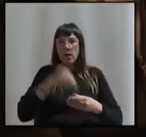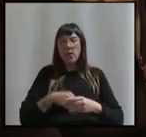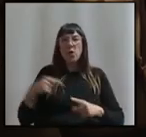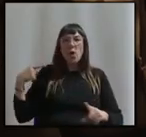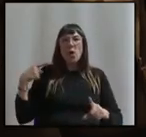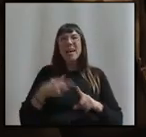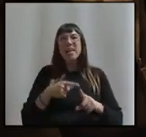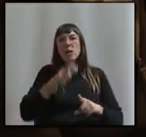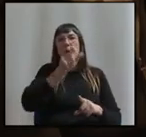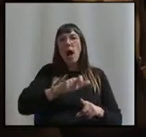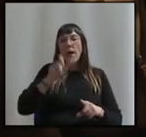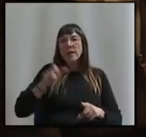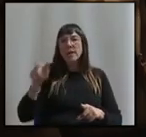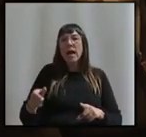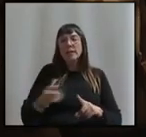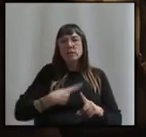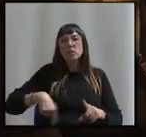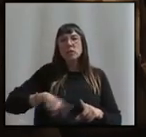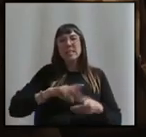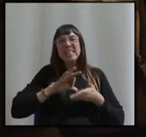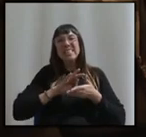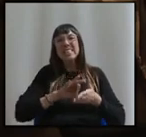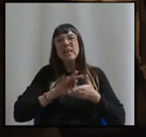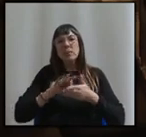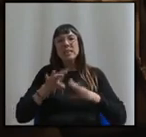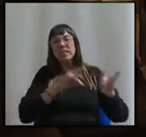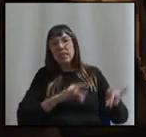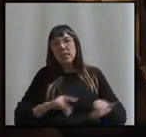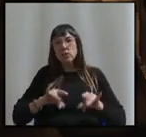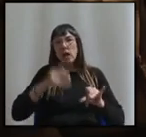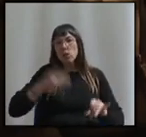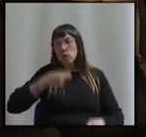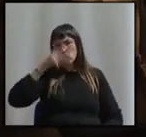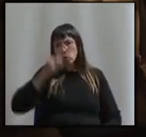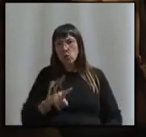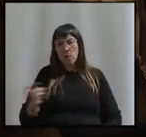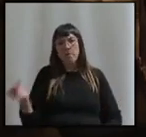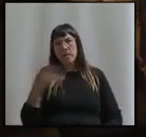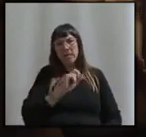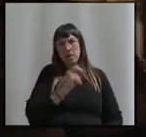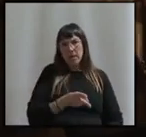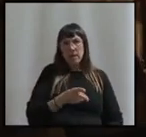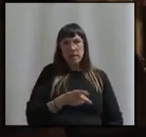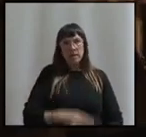habitants, ha anat recopilant serveis territorials molt més rellevants que Vic no ha sabut pescar.